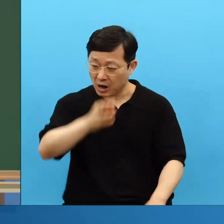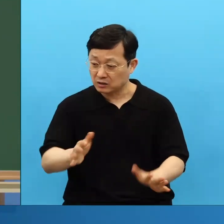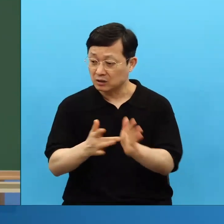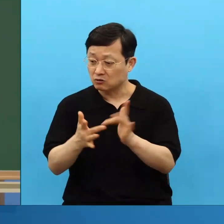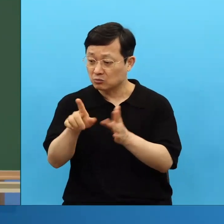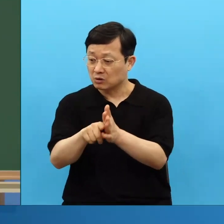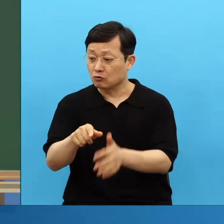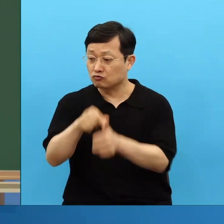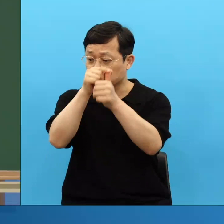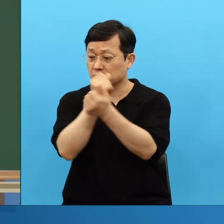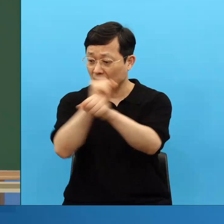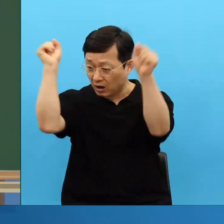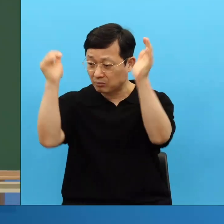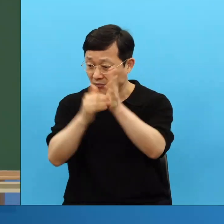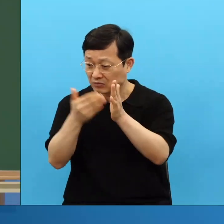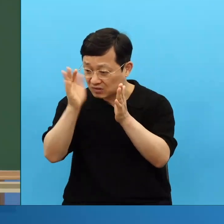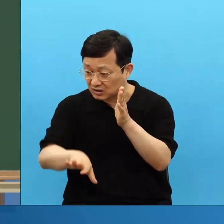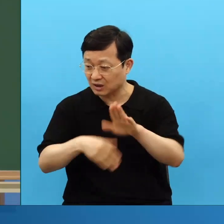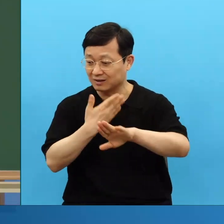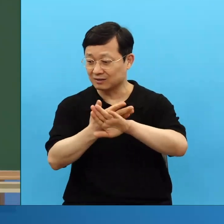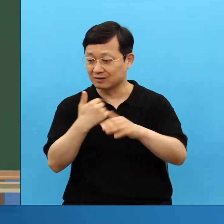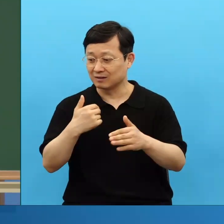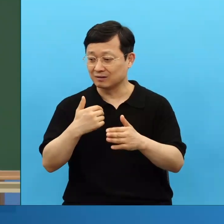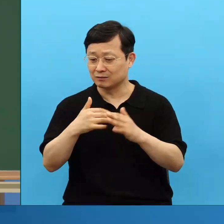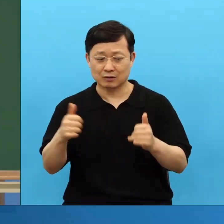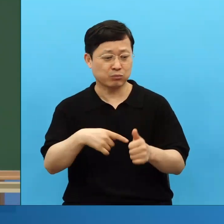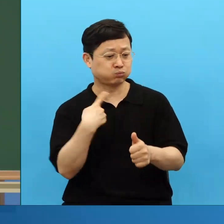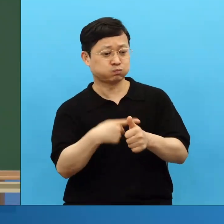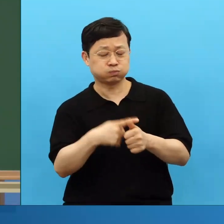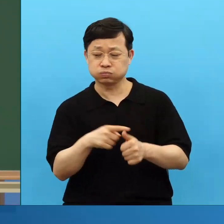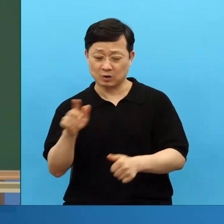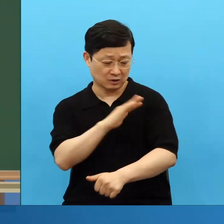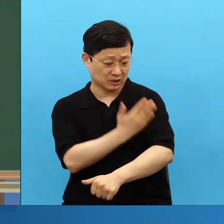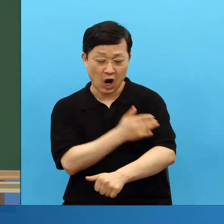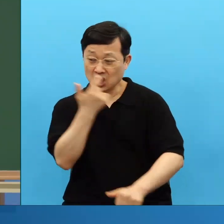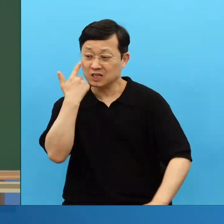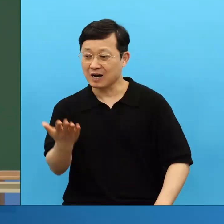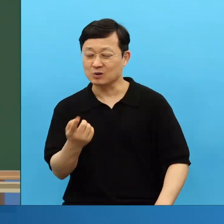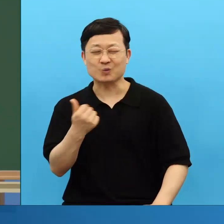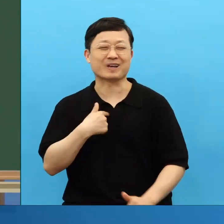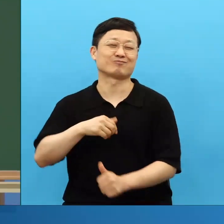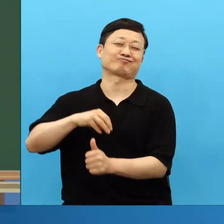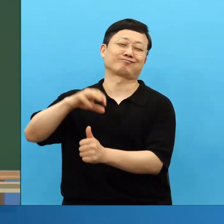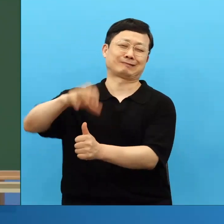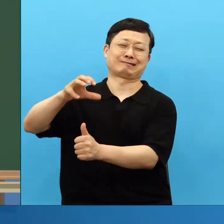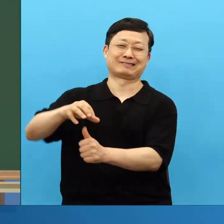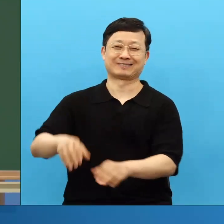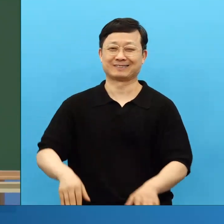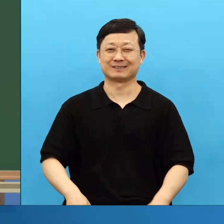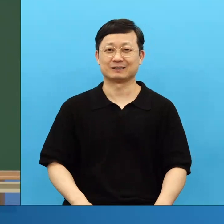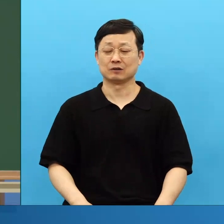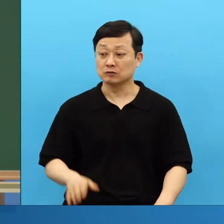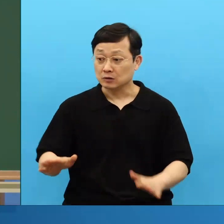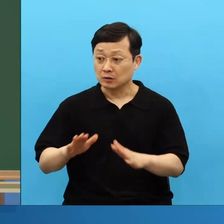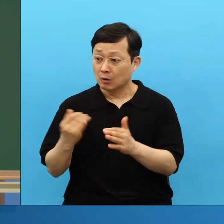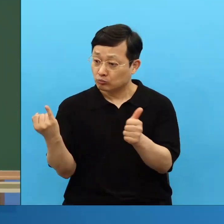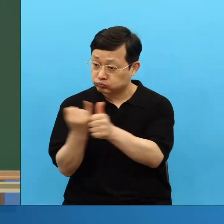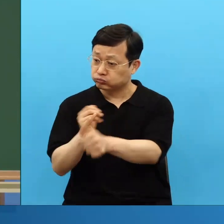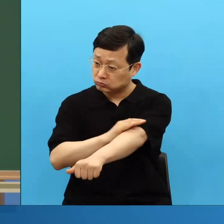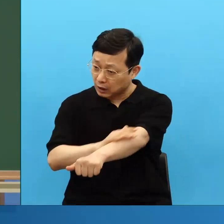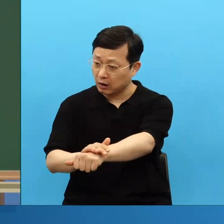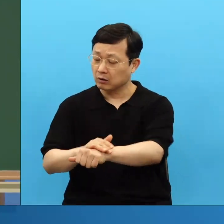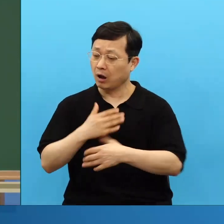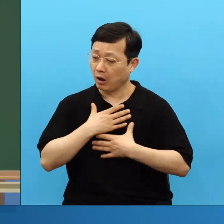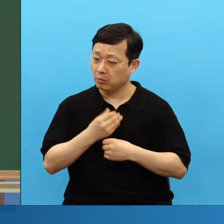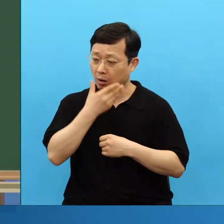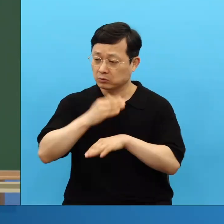이 쓰레기같이 마약 중독자로 전과자로 살 수밖에 없는 인간을 정말 행복한 가정 이루고 신앙생활 하는데 지금